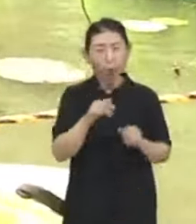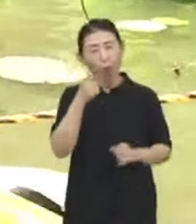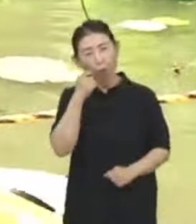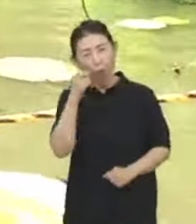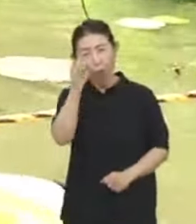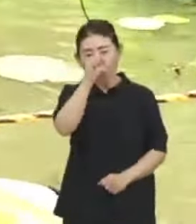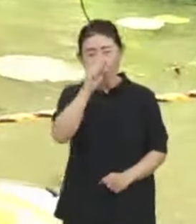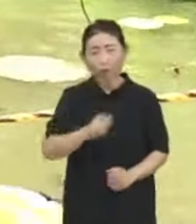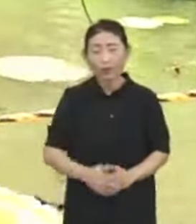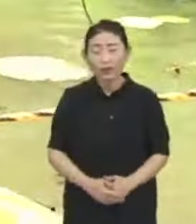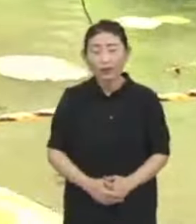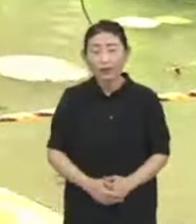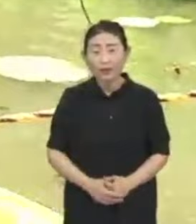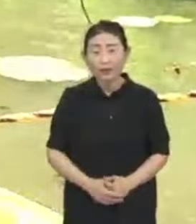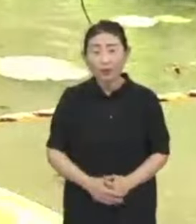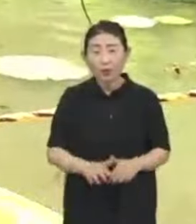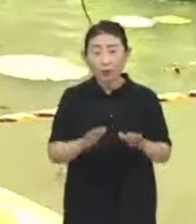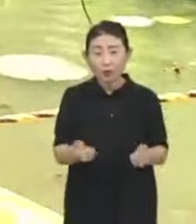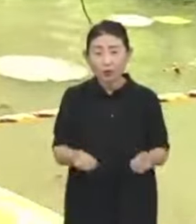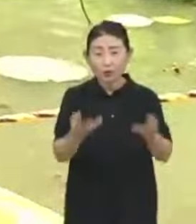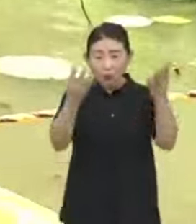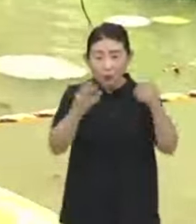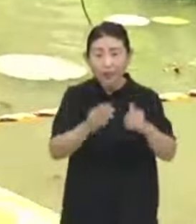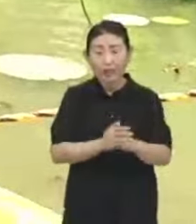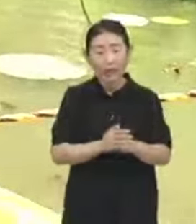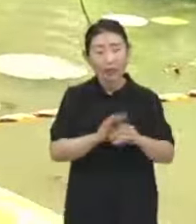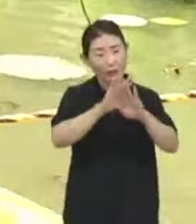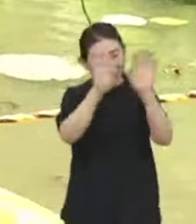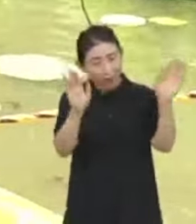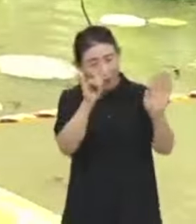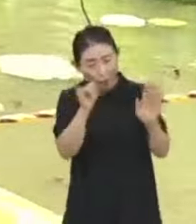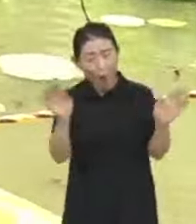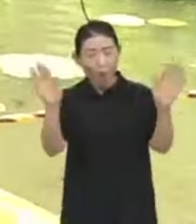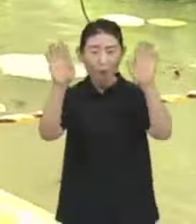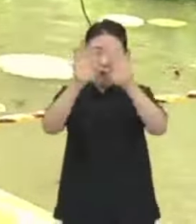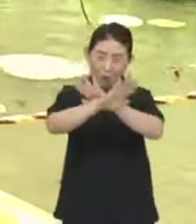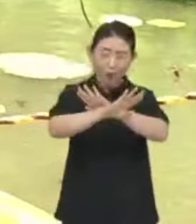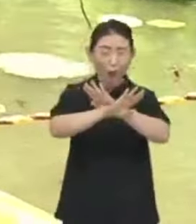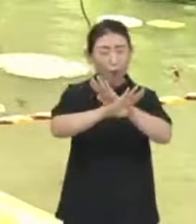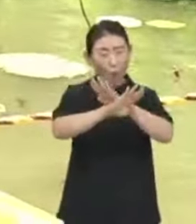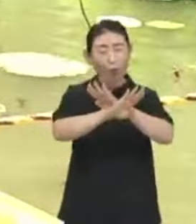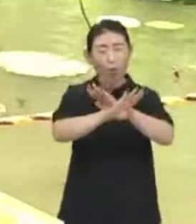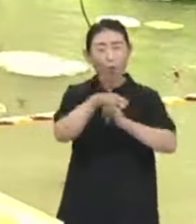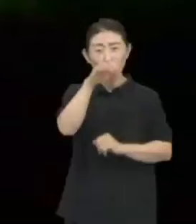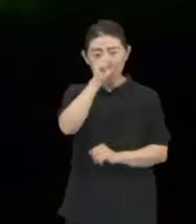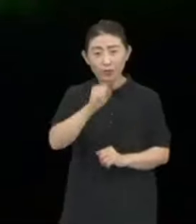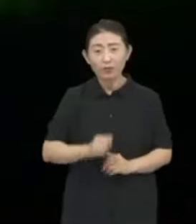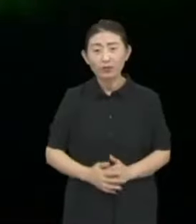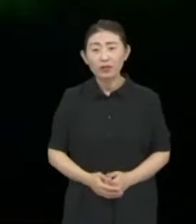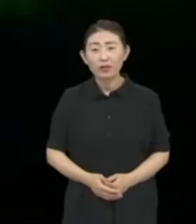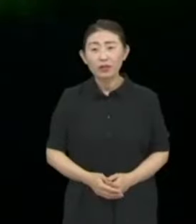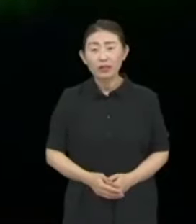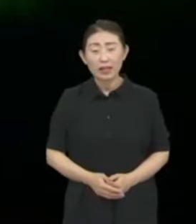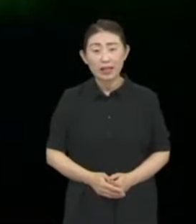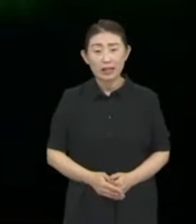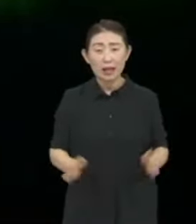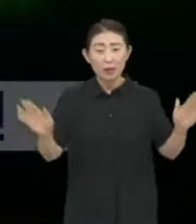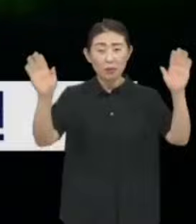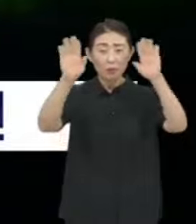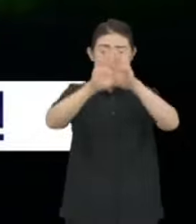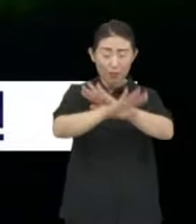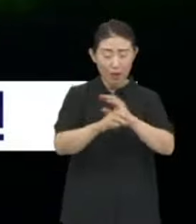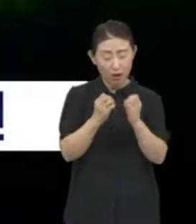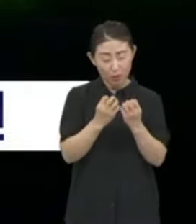있습니다. 올해 서동 연꽃축제는 주간은 물론 야간에도 다채로운 행사가 펼쳐집니다. 밤마다